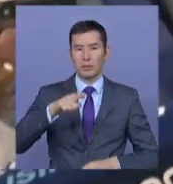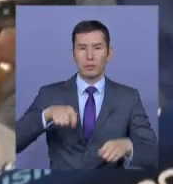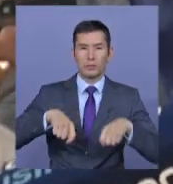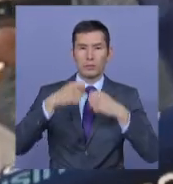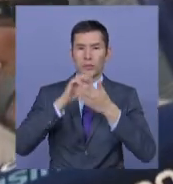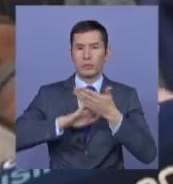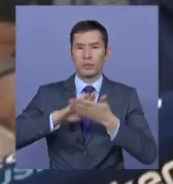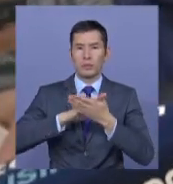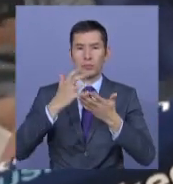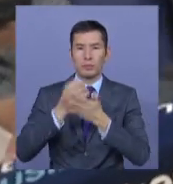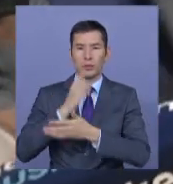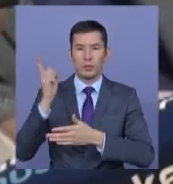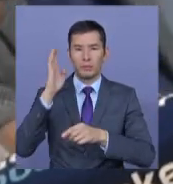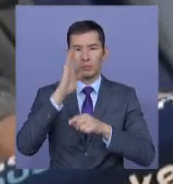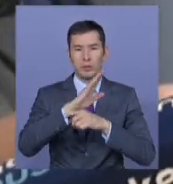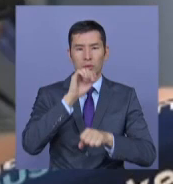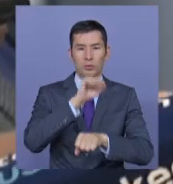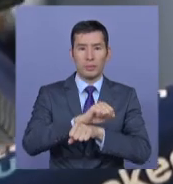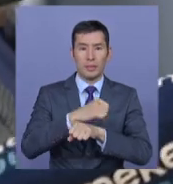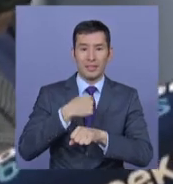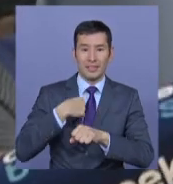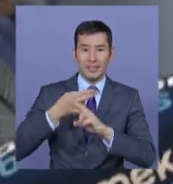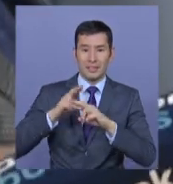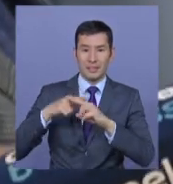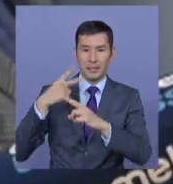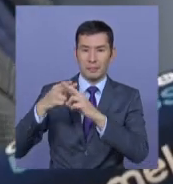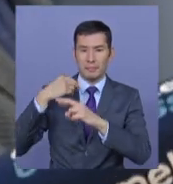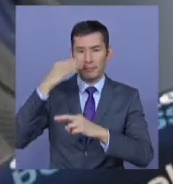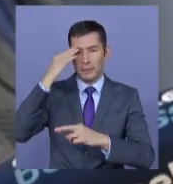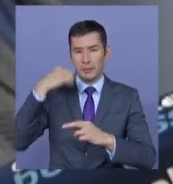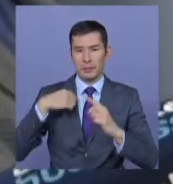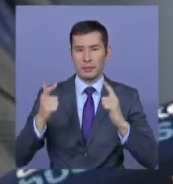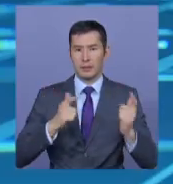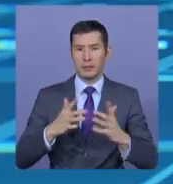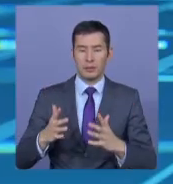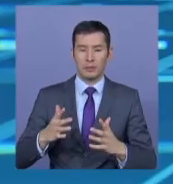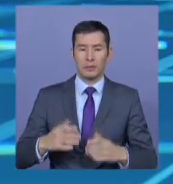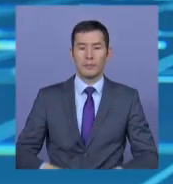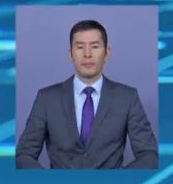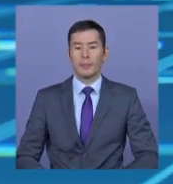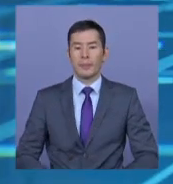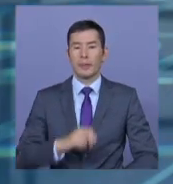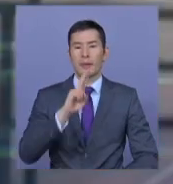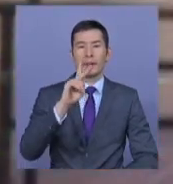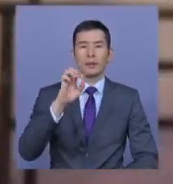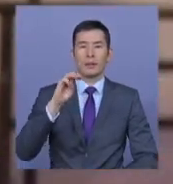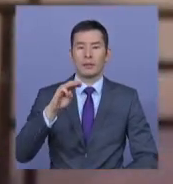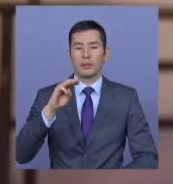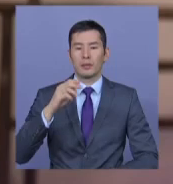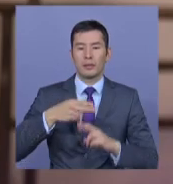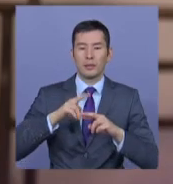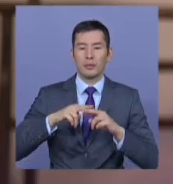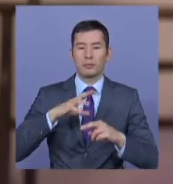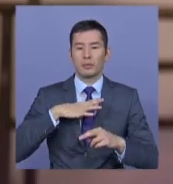тоқтатуды сұратып алды. Біз бұл шешіммен келіспейміз. Бас прокуратураға қарсы пікір білдірдік. Қанат Сүлейменов сондай-ақ